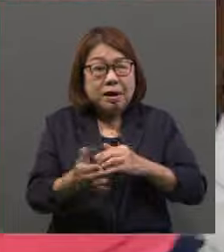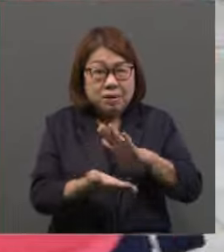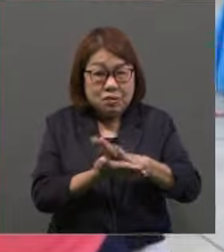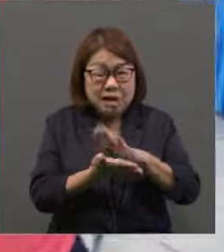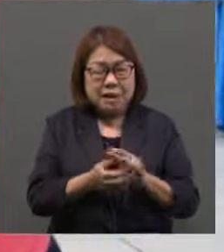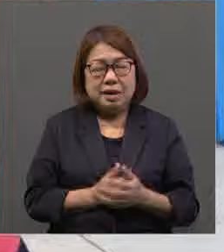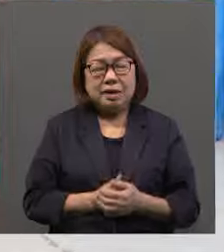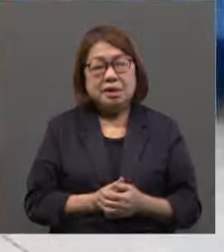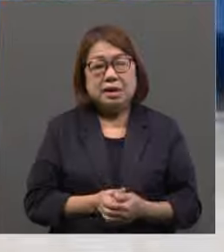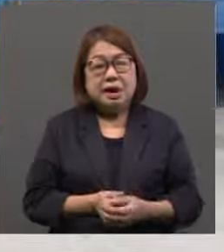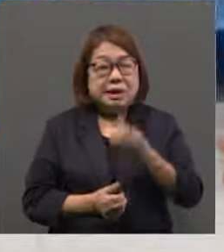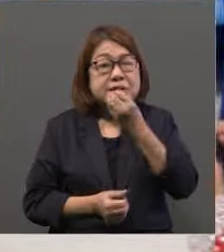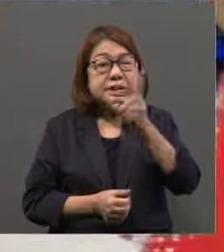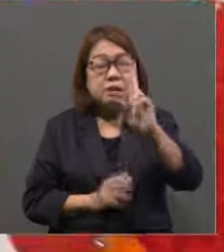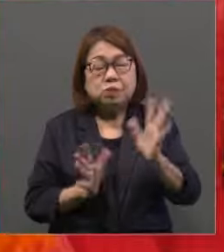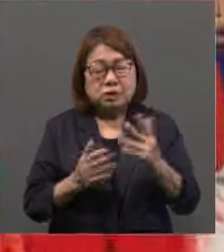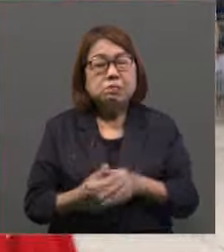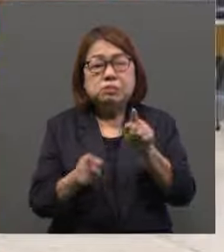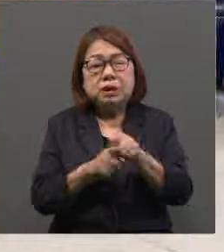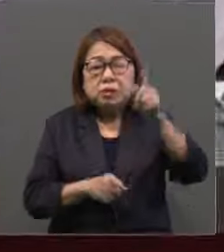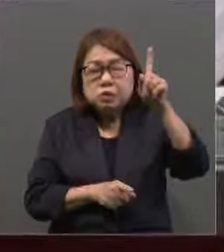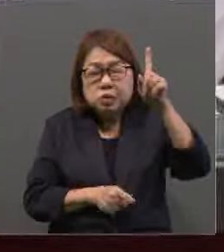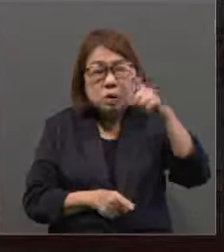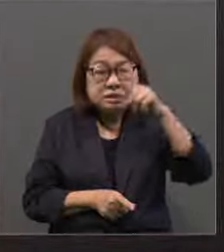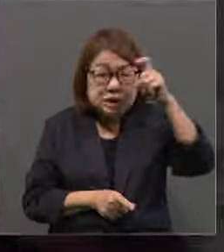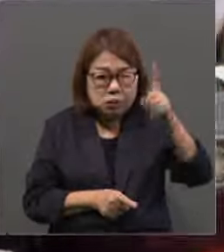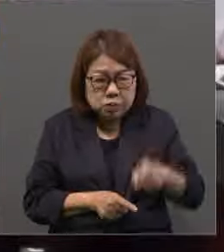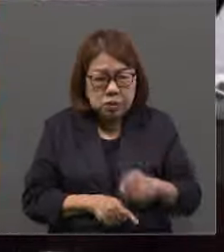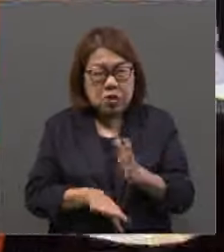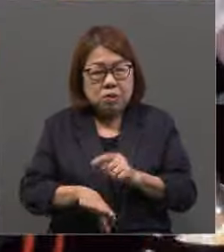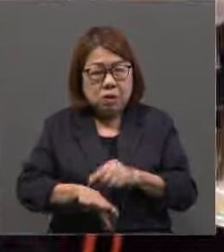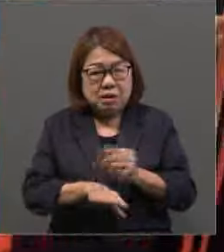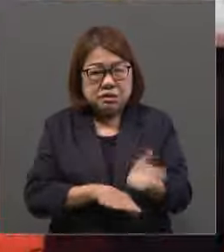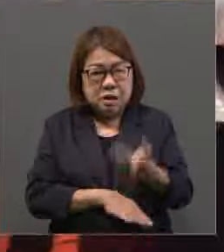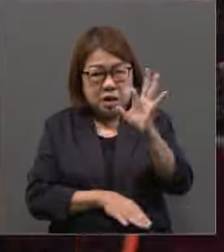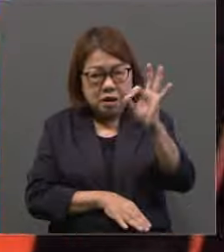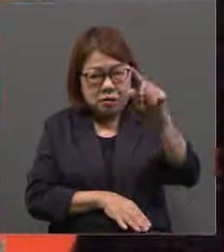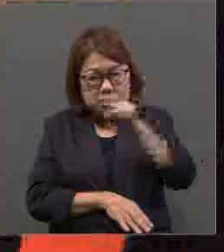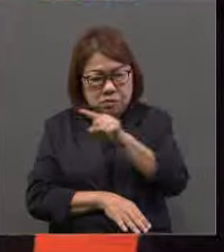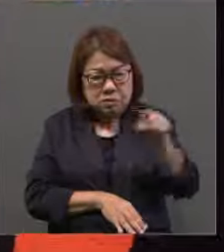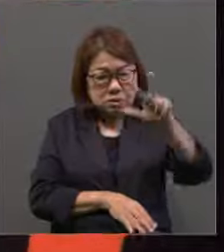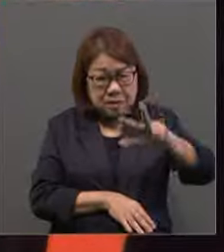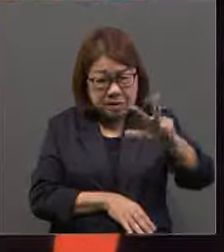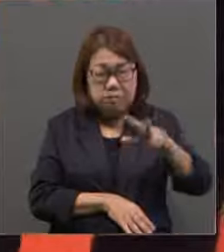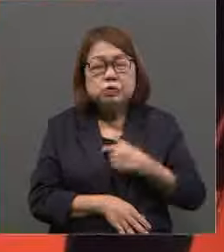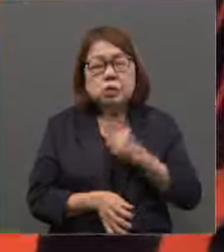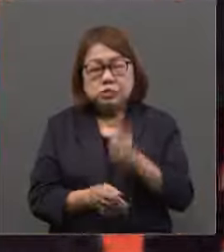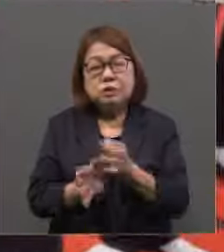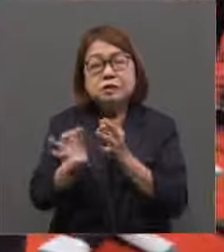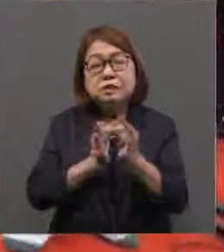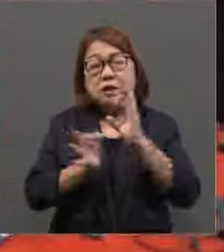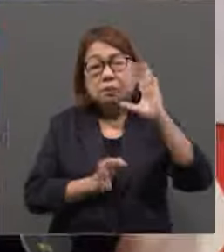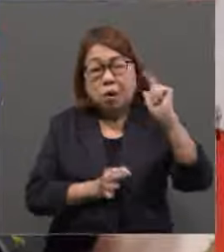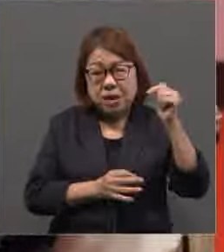ล้วก็ทุกวันเสาร์ครับ9โมงถึงบ่าย3จะทำความเข้าใจกับผู้ปกครองนะฮะจะหาผู้ปกครอง